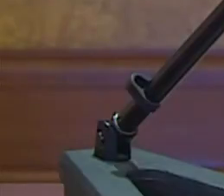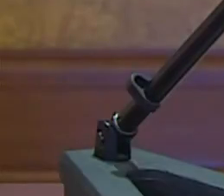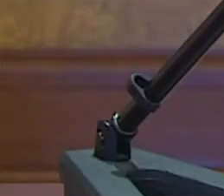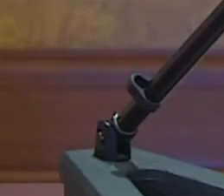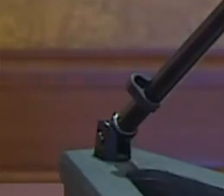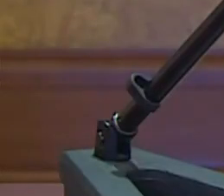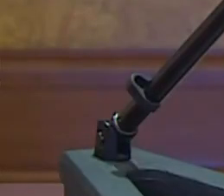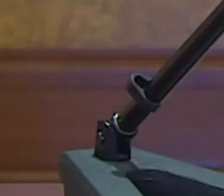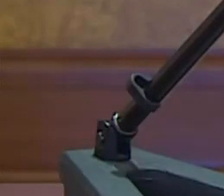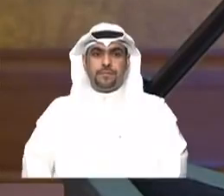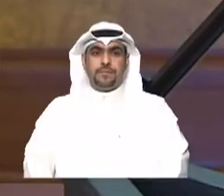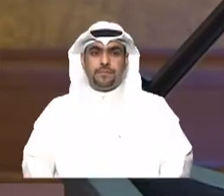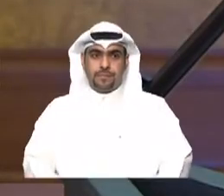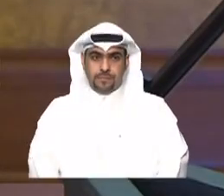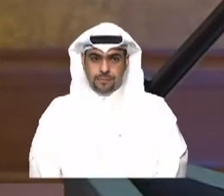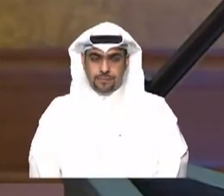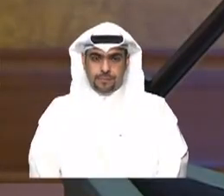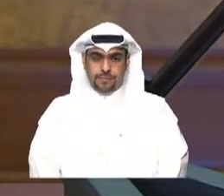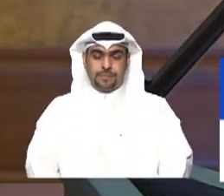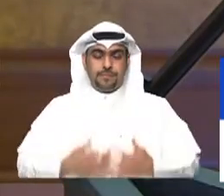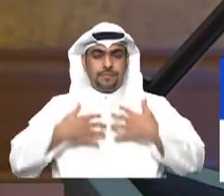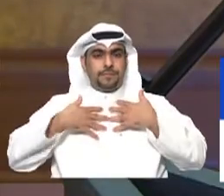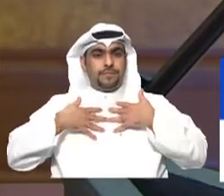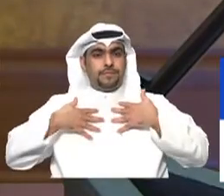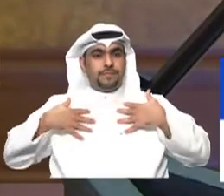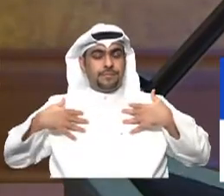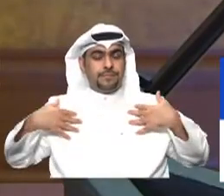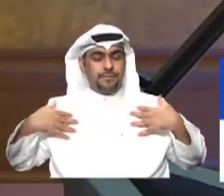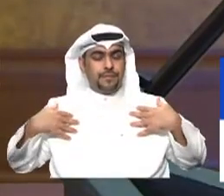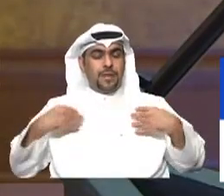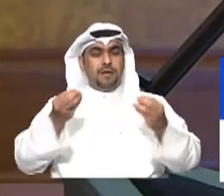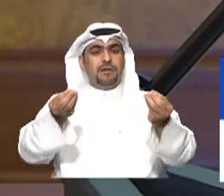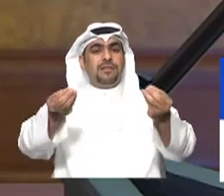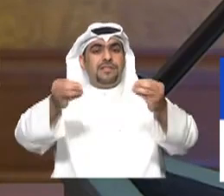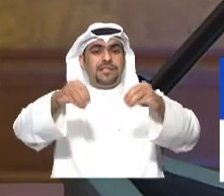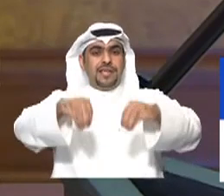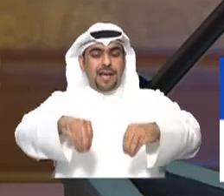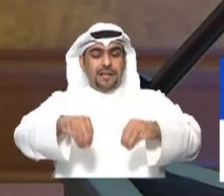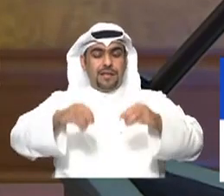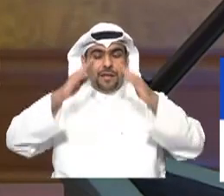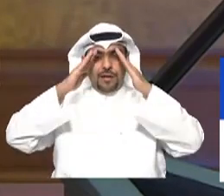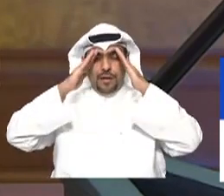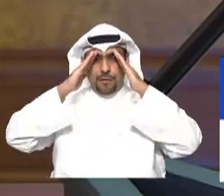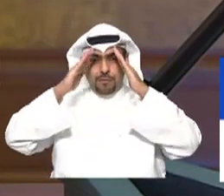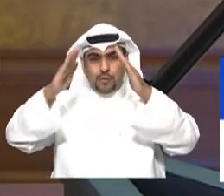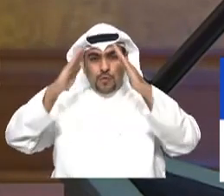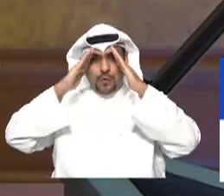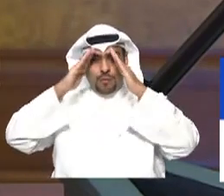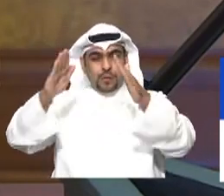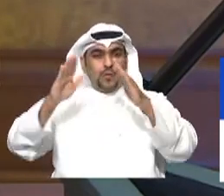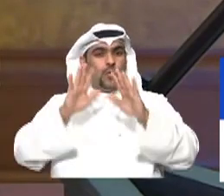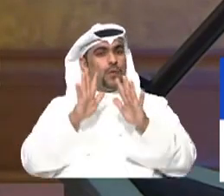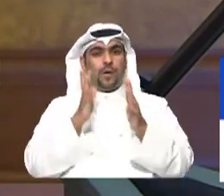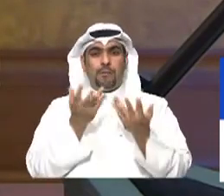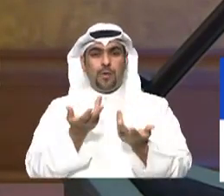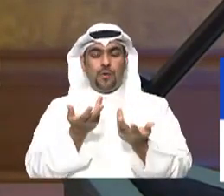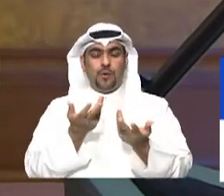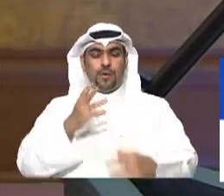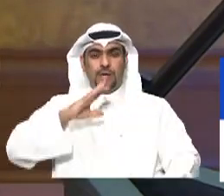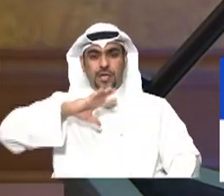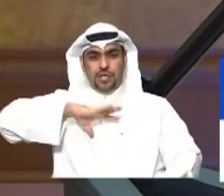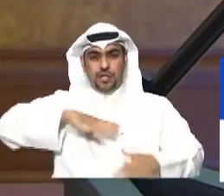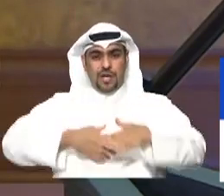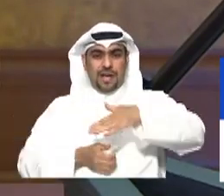يطيب ليك ان اعرف عن جزير شكري وبالغ تقديري للقياده